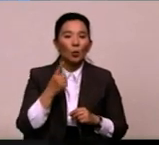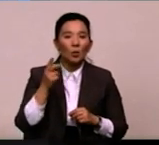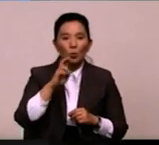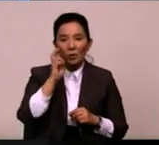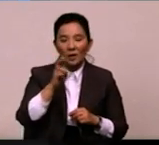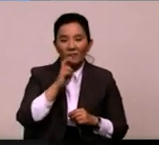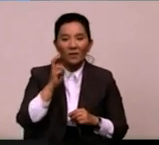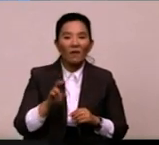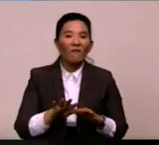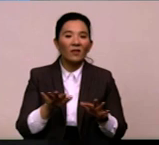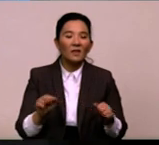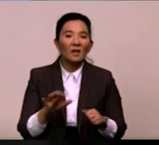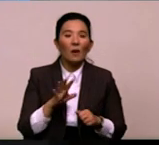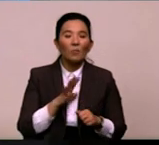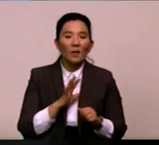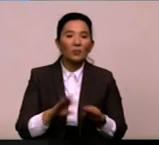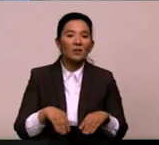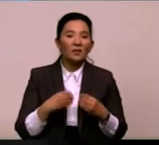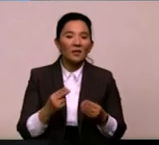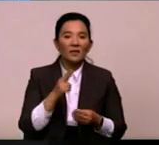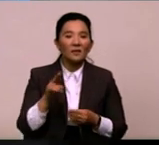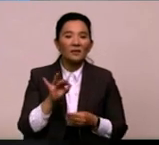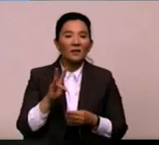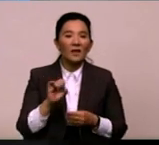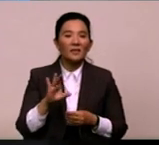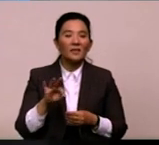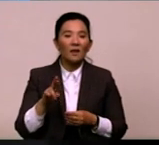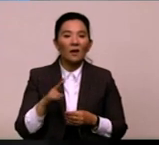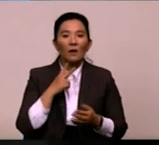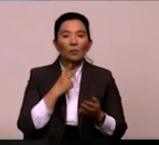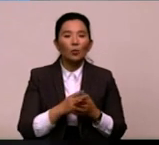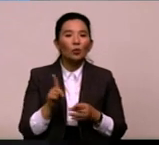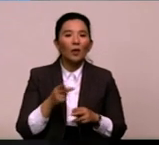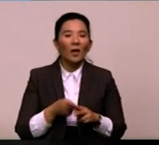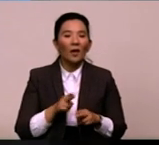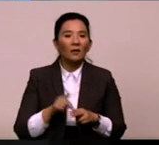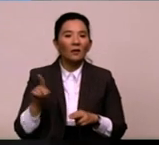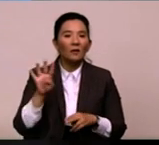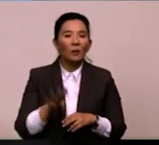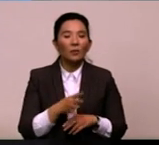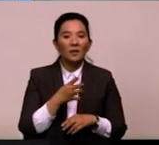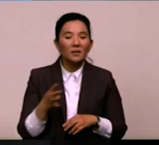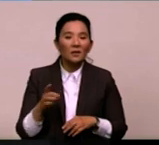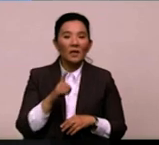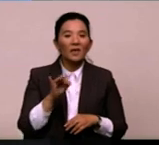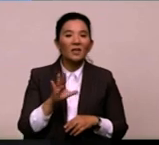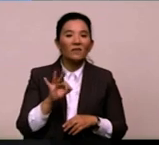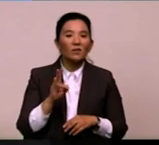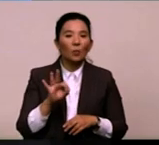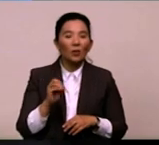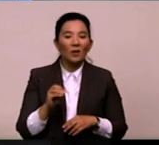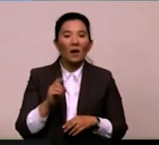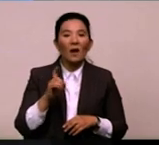государственная власть была представлена династиями. Что мы видим с вами на этой таблице? Хивинское